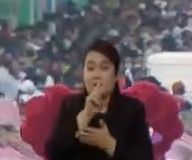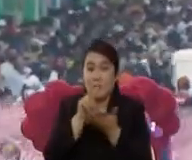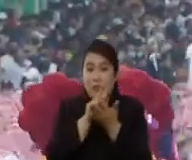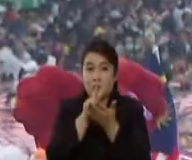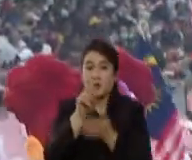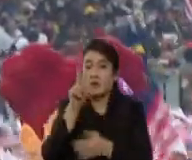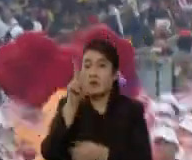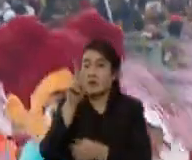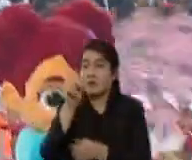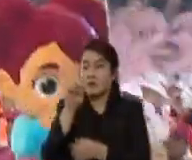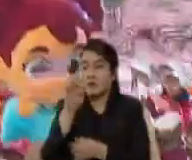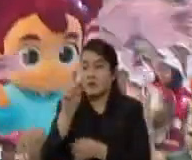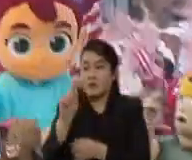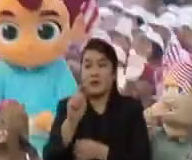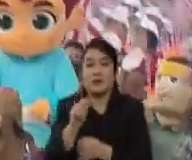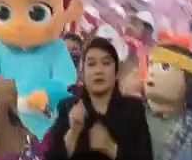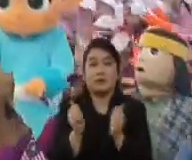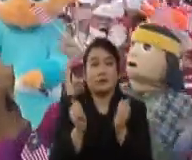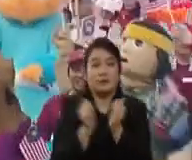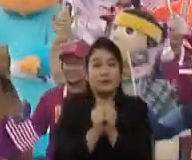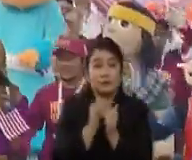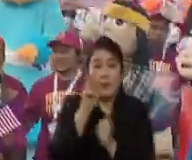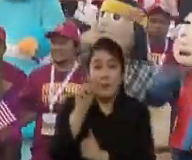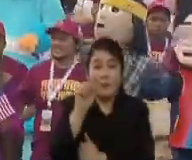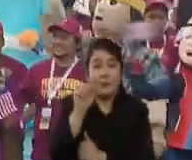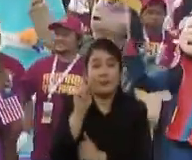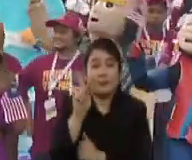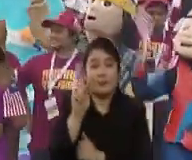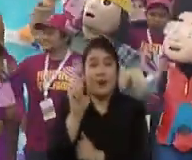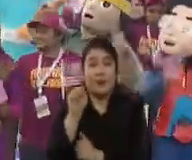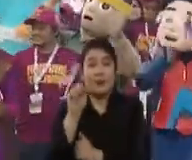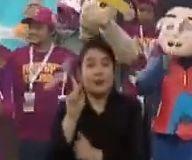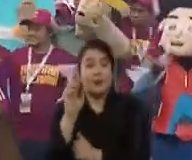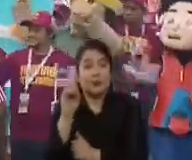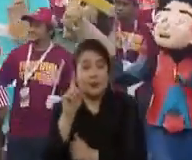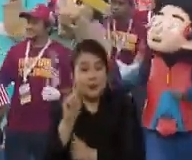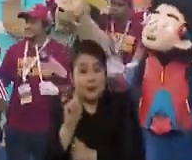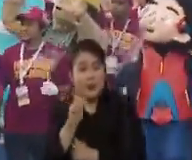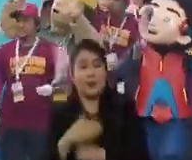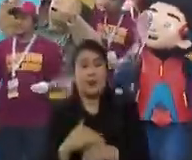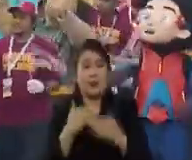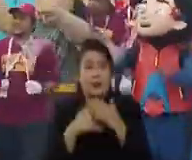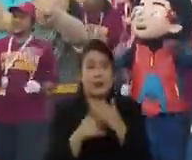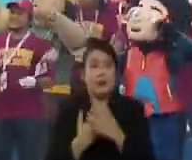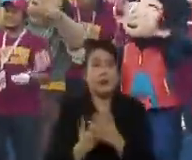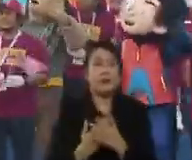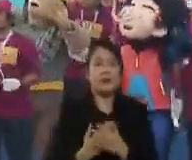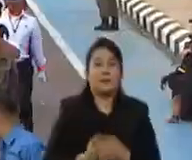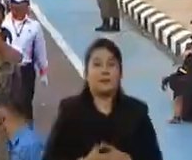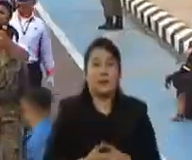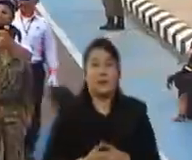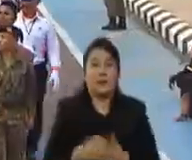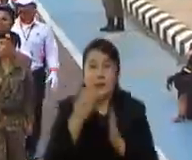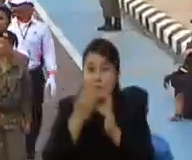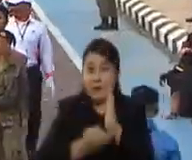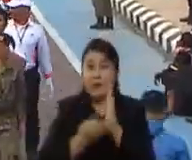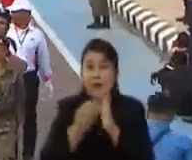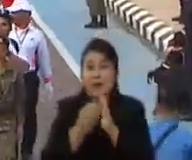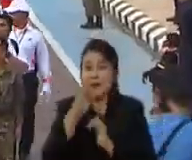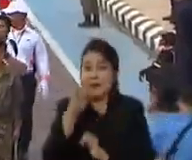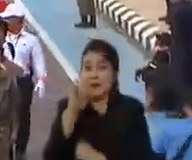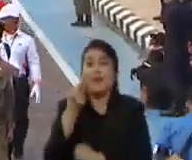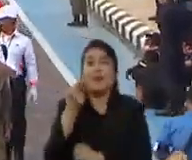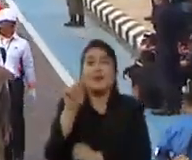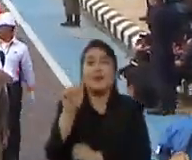dan dimeriahkan dengan maskot animasi tempatan di bawah penyelarasan Perbadanan Kemajuan Filem Nasional